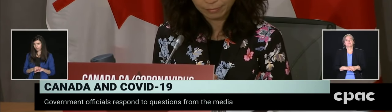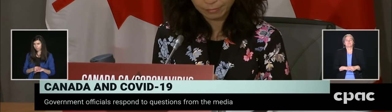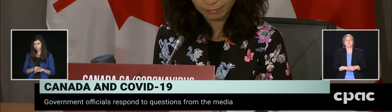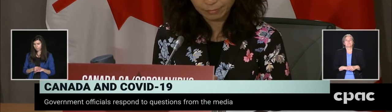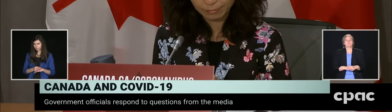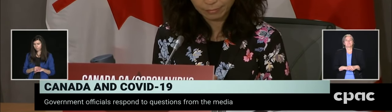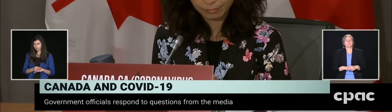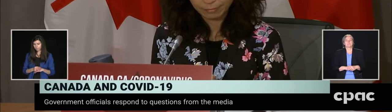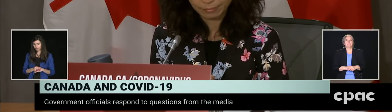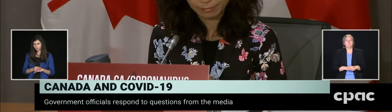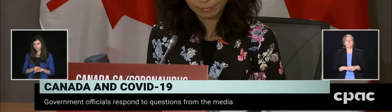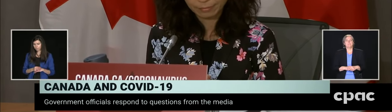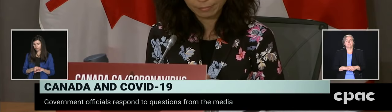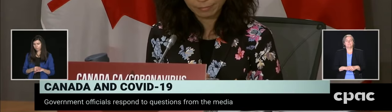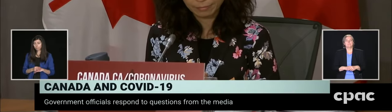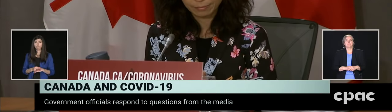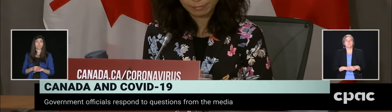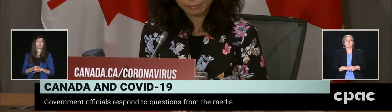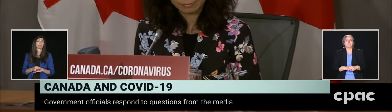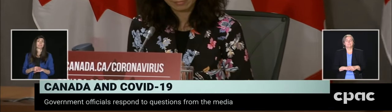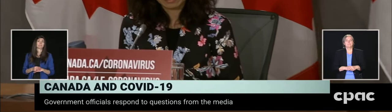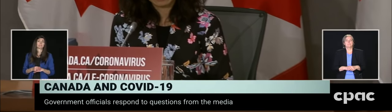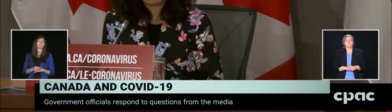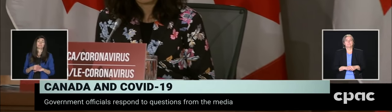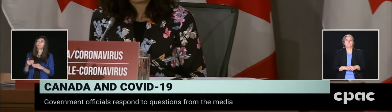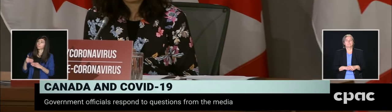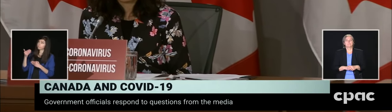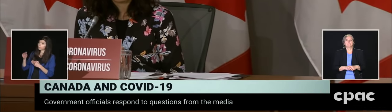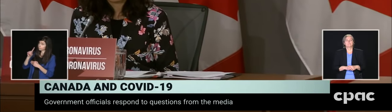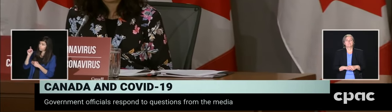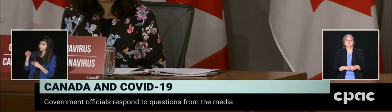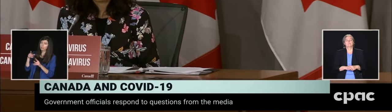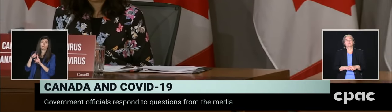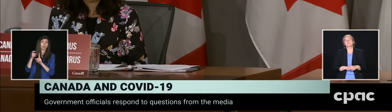est de Micheline Laflamme, Radio-Canada. La parole est à vous.